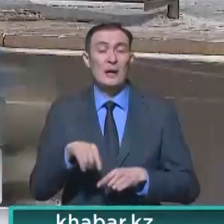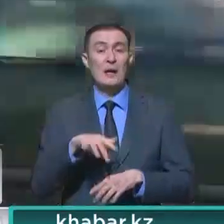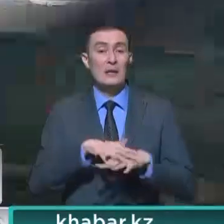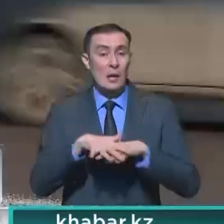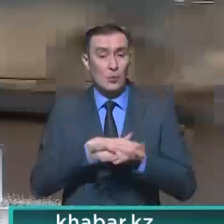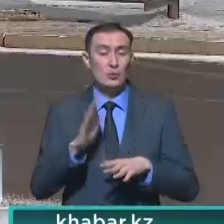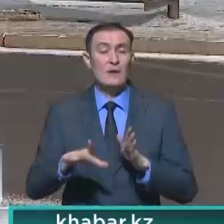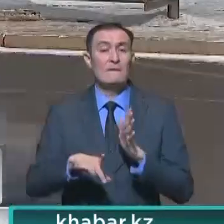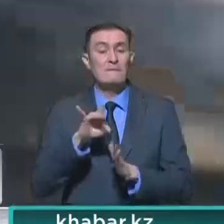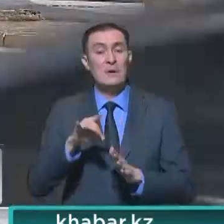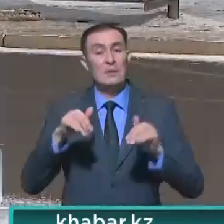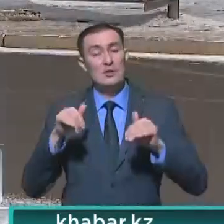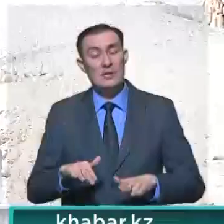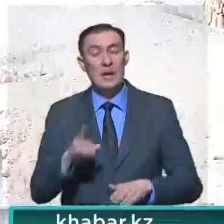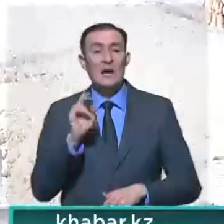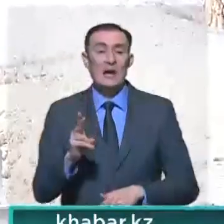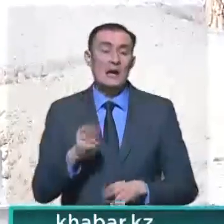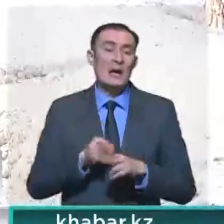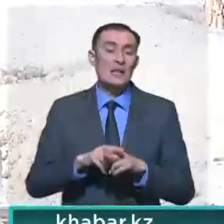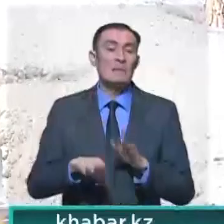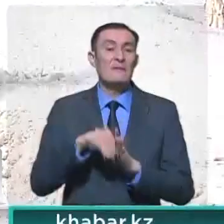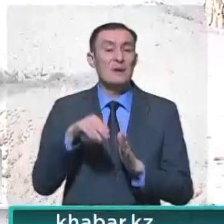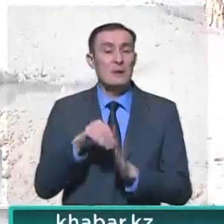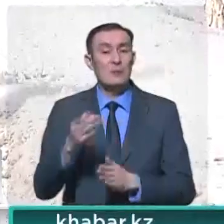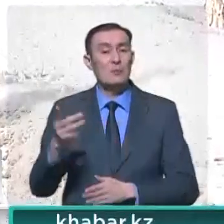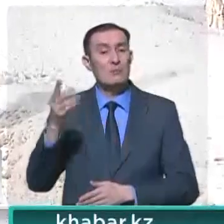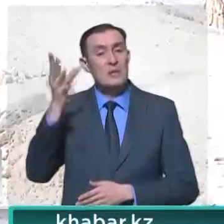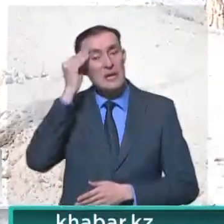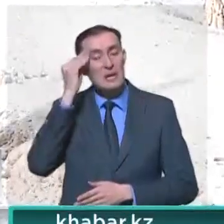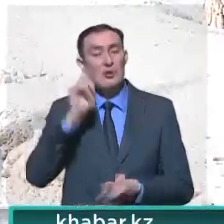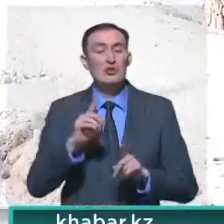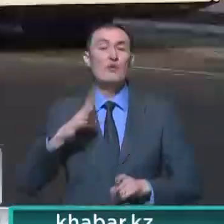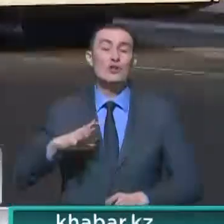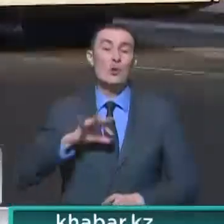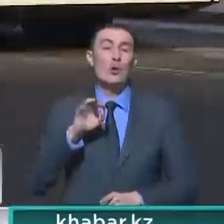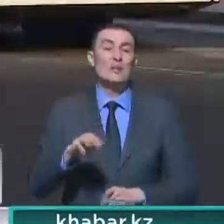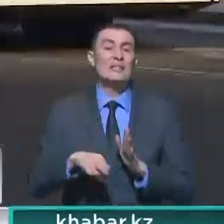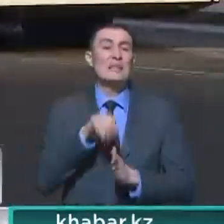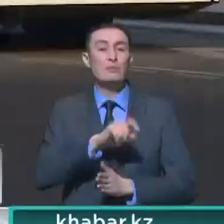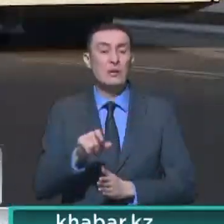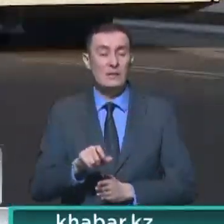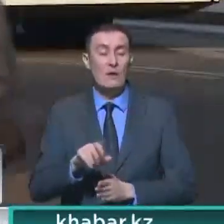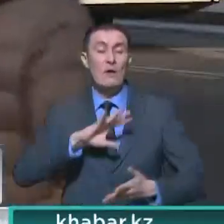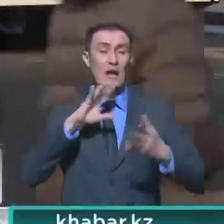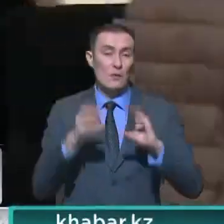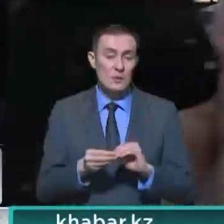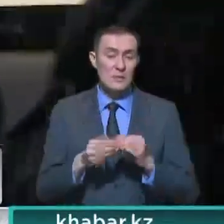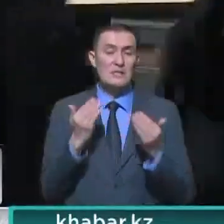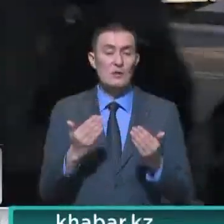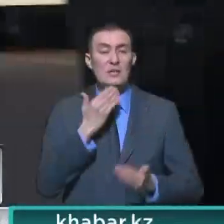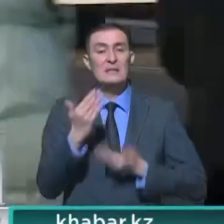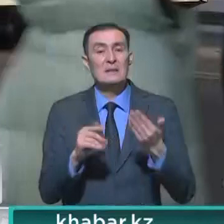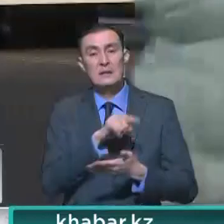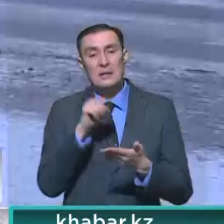предстоит сделать свой выбор. Как они относятся к этому событию, чего ждут от депутатов и Мажилиса в целом, узнавала наша съемочная группа.